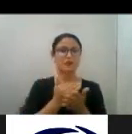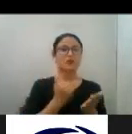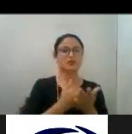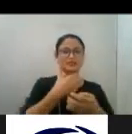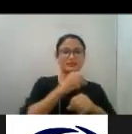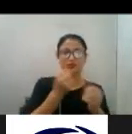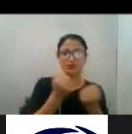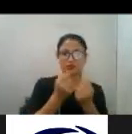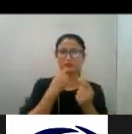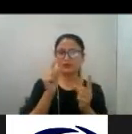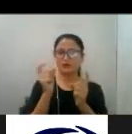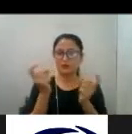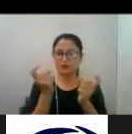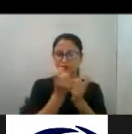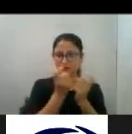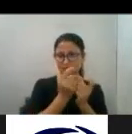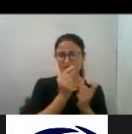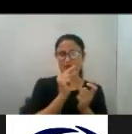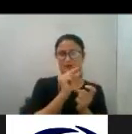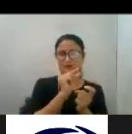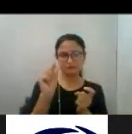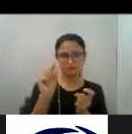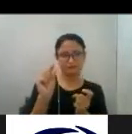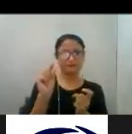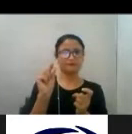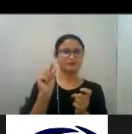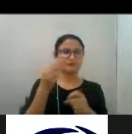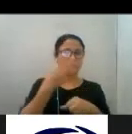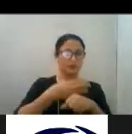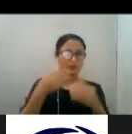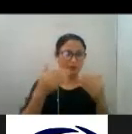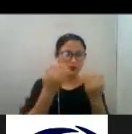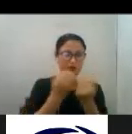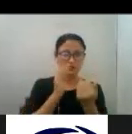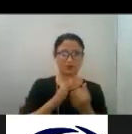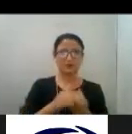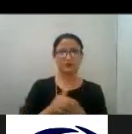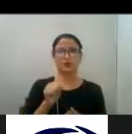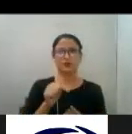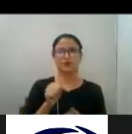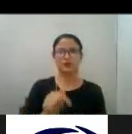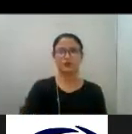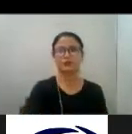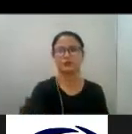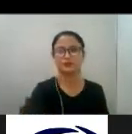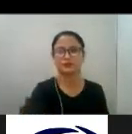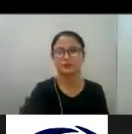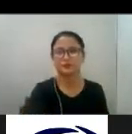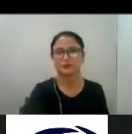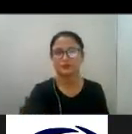भन्ने उद्देश्यमा आज हामी यहाँ भेट गर्दैछौँ। र यो